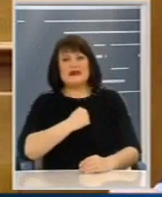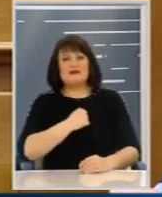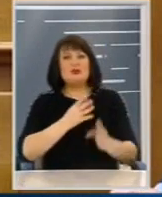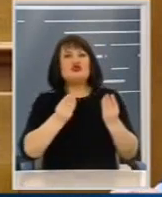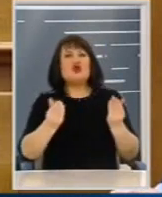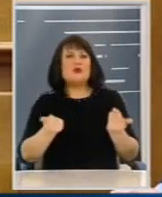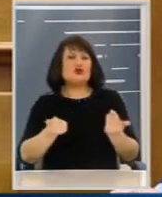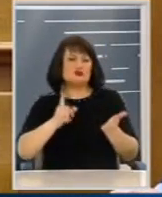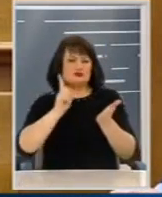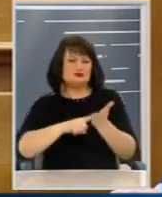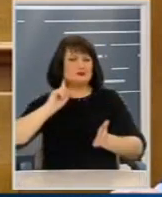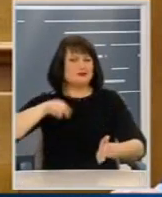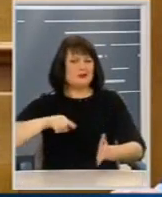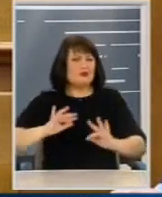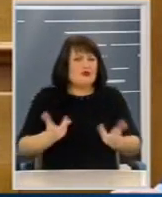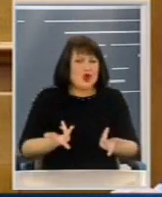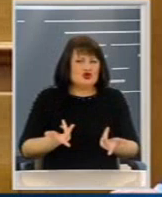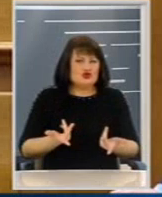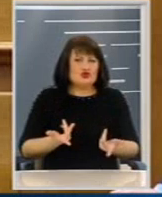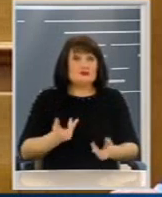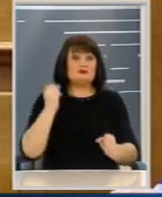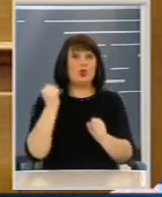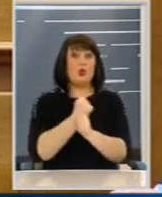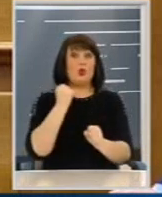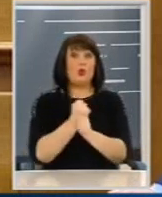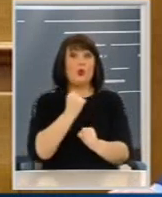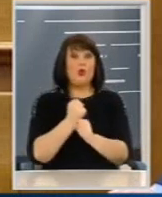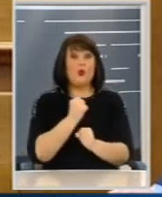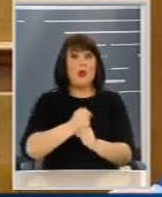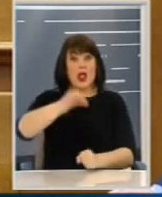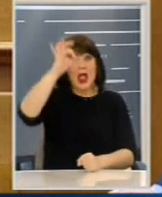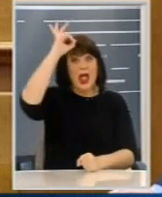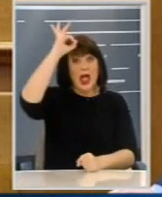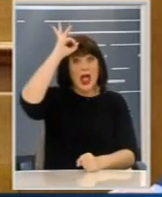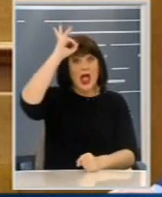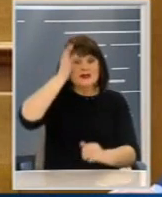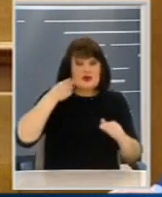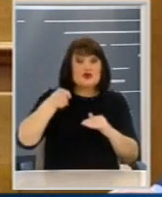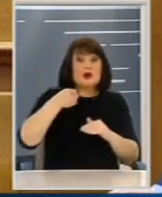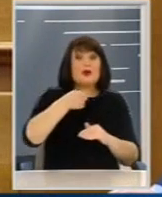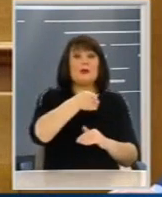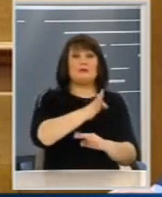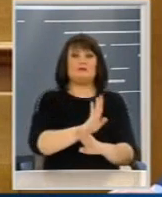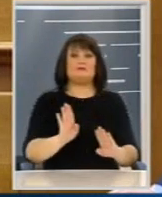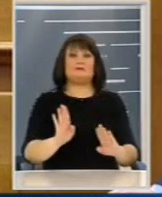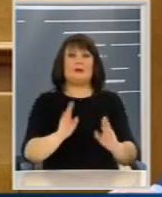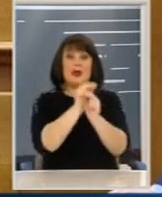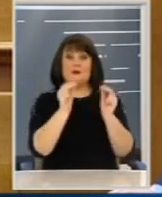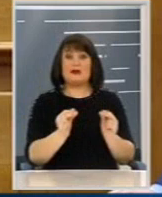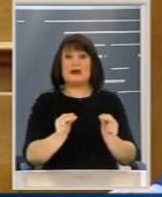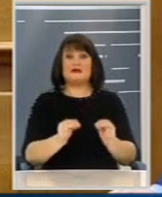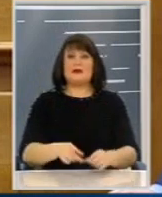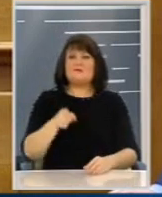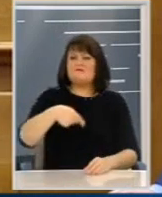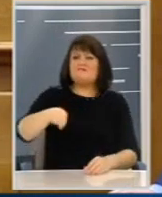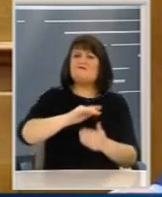παραβατικότητας είναι ο απόλυτος επαγγελματισμός και αποτελεσματικότητα στις αστυνομικές επιχειρήσεις. Κάτι τέτοιο εσάς δεν